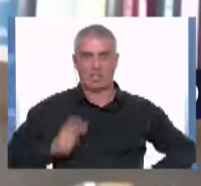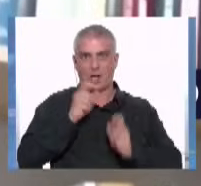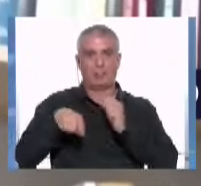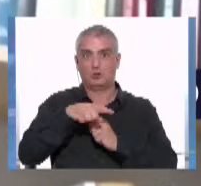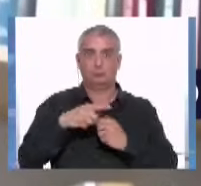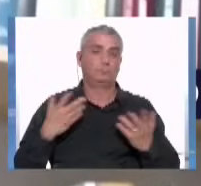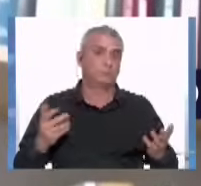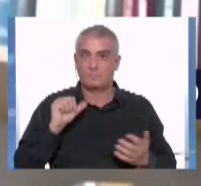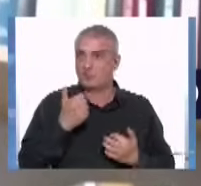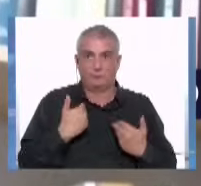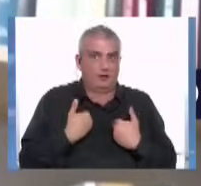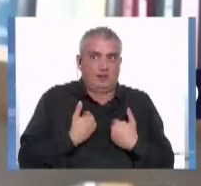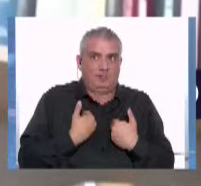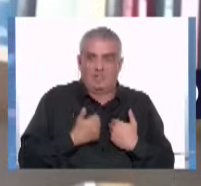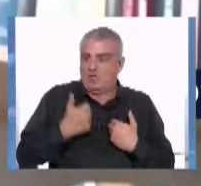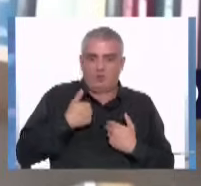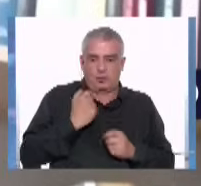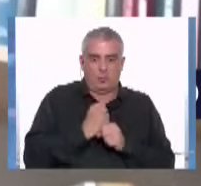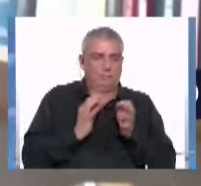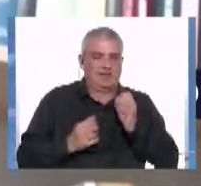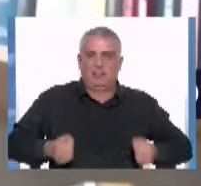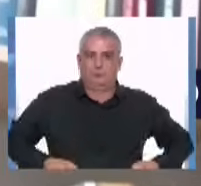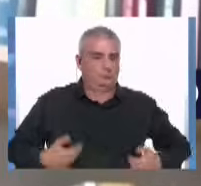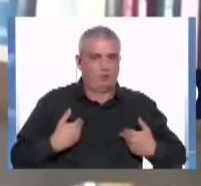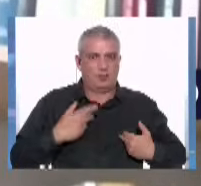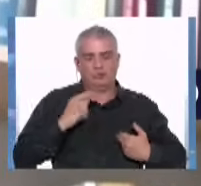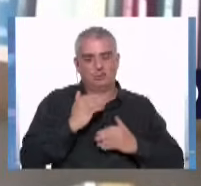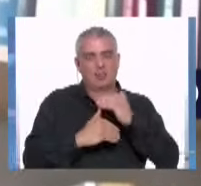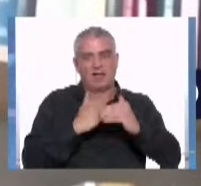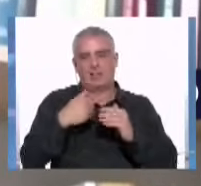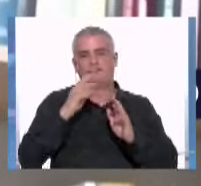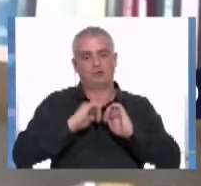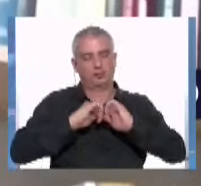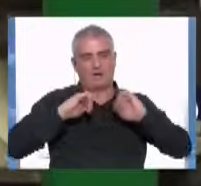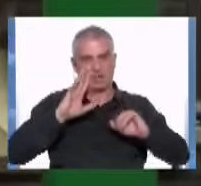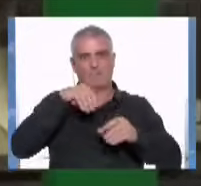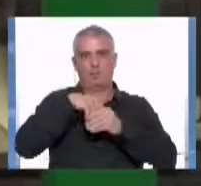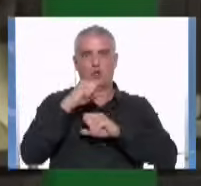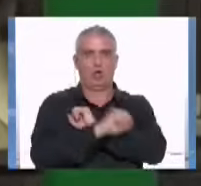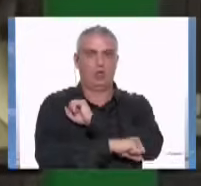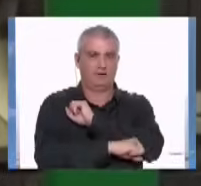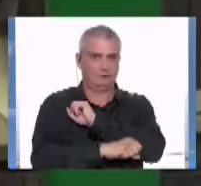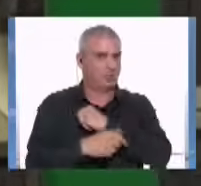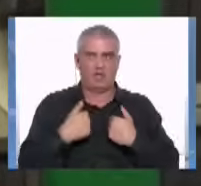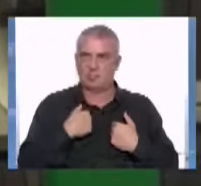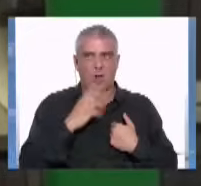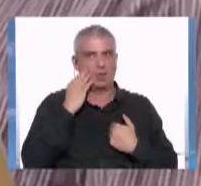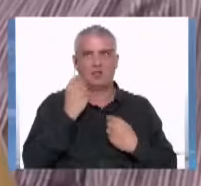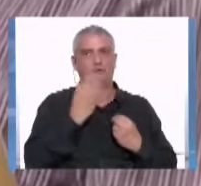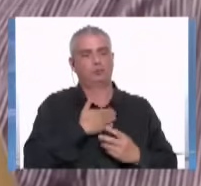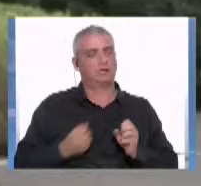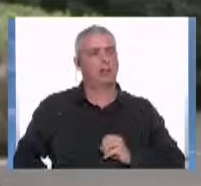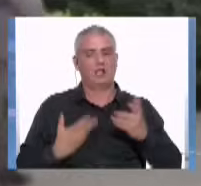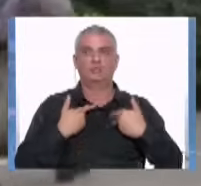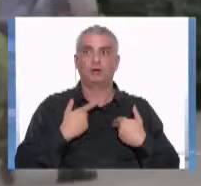הללו. אז קודם כל, אני בתור רקטור לא מעמיד לדין משמעתי, זה יש הליכים, יש הפרדת רשויות גם בתוך האוניברסיטה. אני לא נהנה שמישהו רוצה לגרש